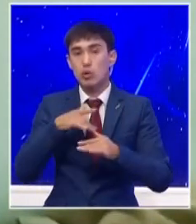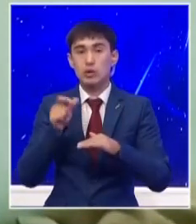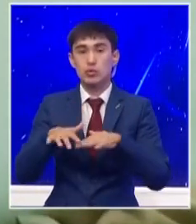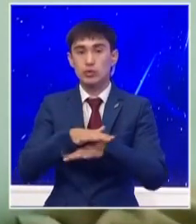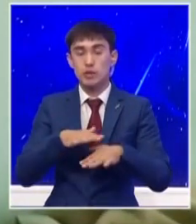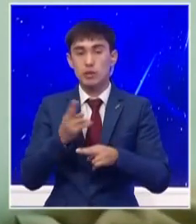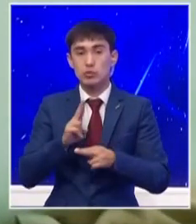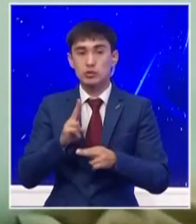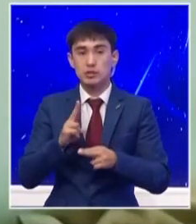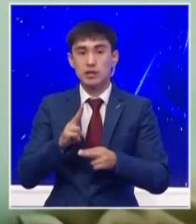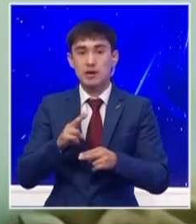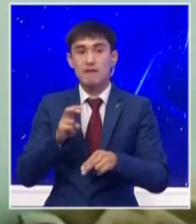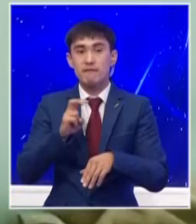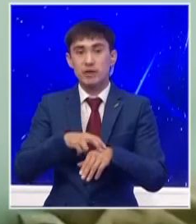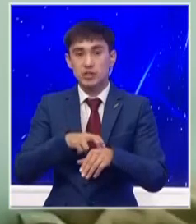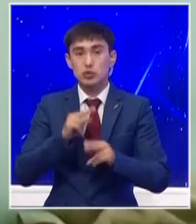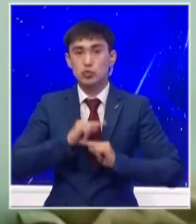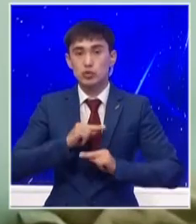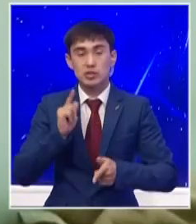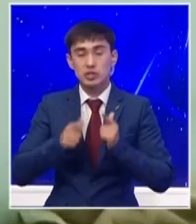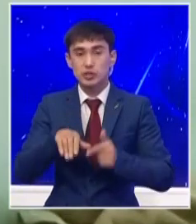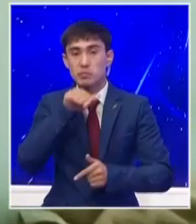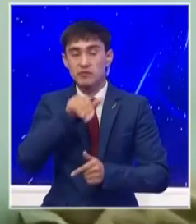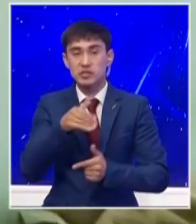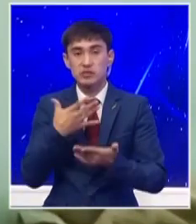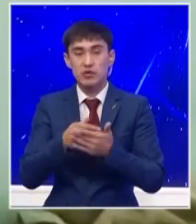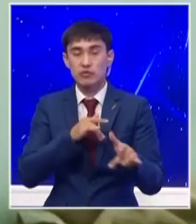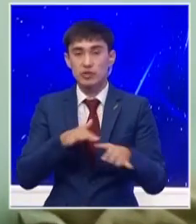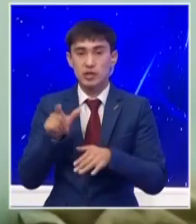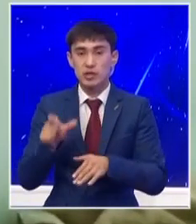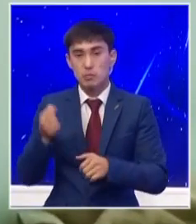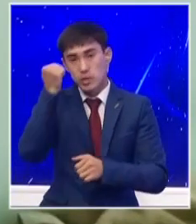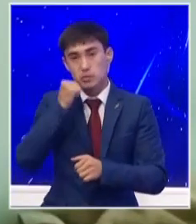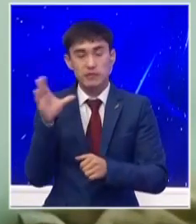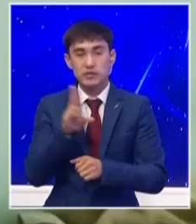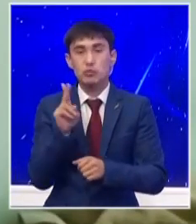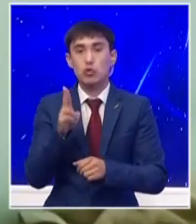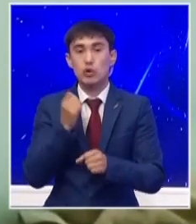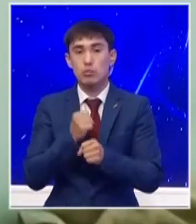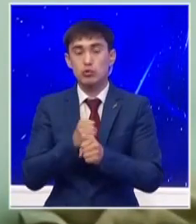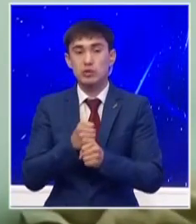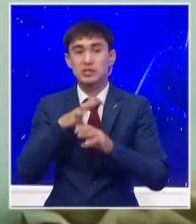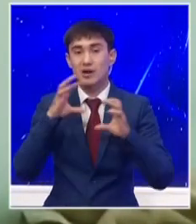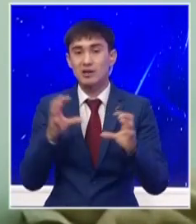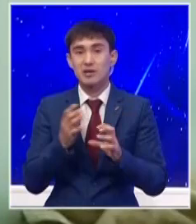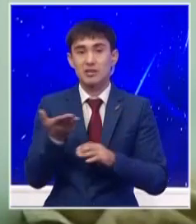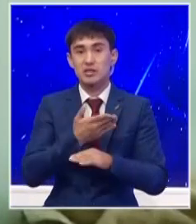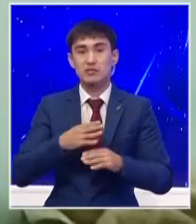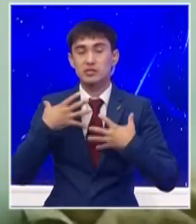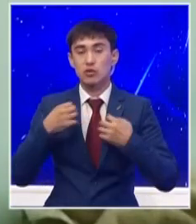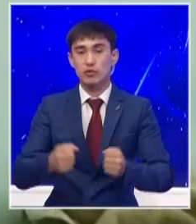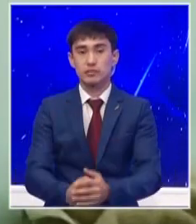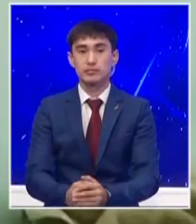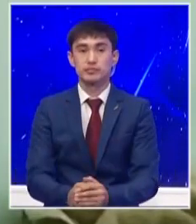жизнь, потому как в рядах врачей трудятся настоящие профессионалы своего дела. Спасибо всем, кто работает ради сохранения нашего